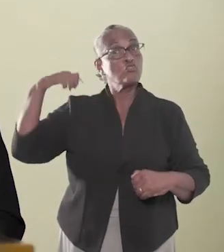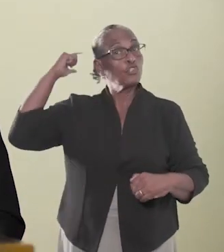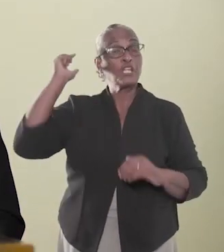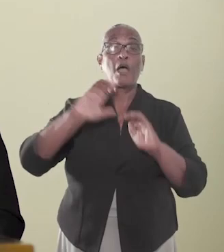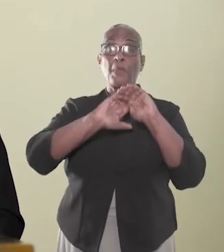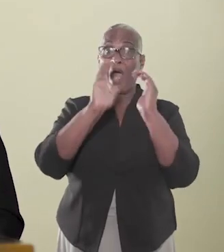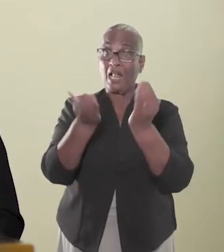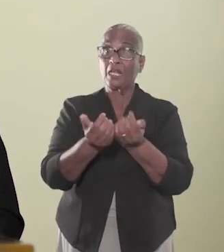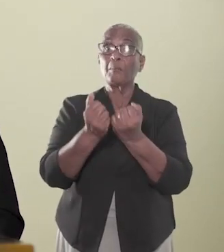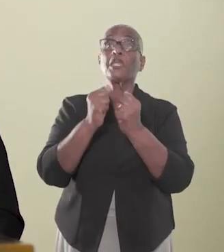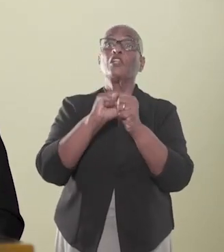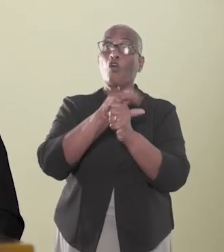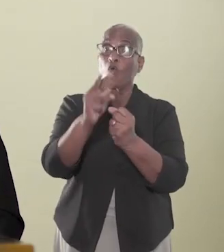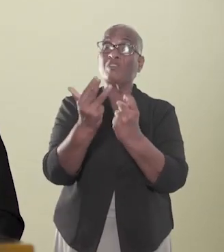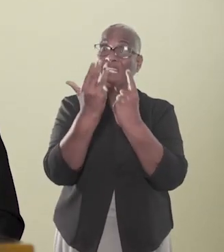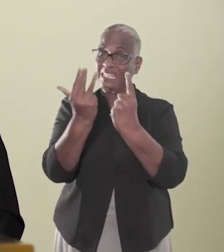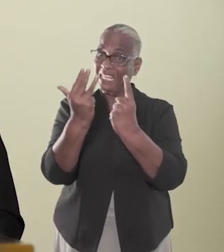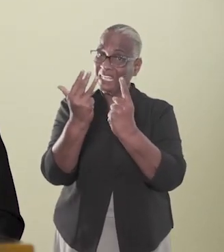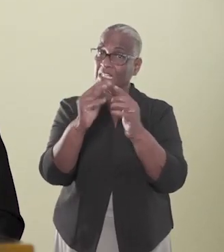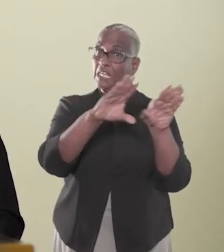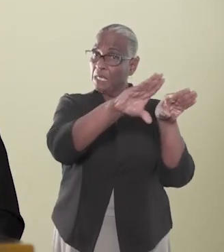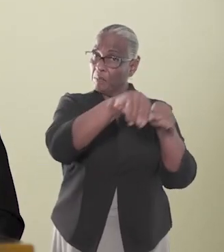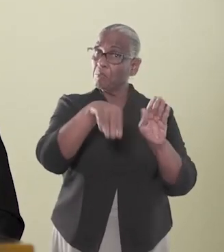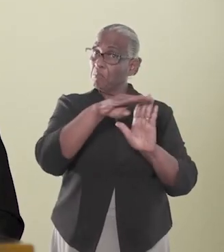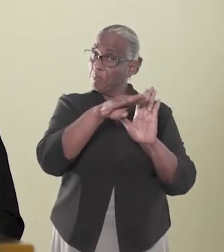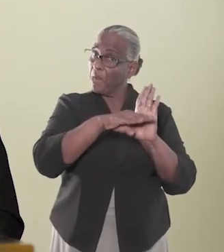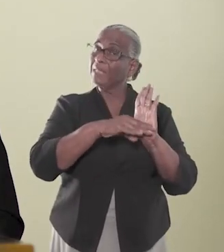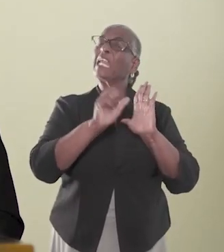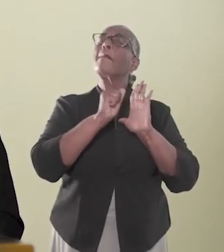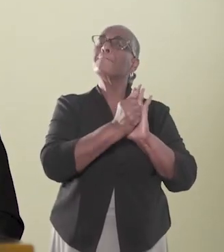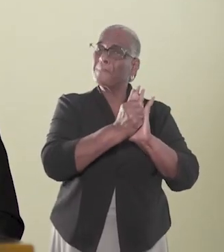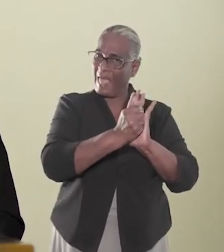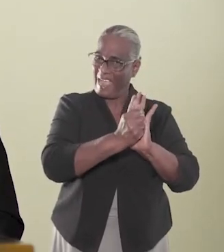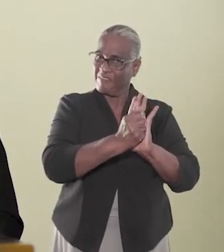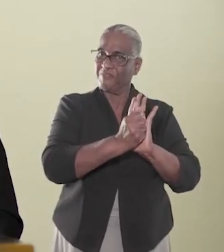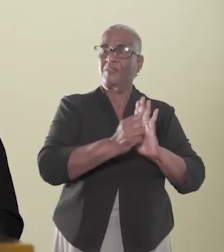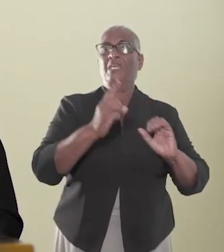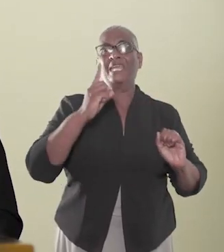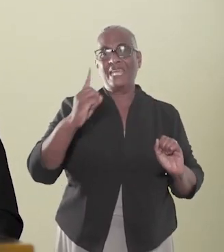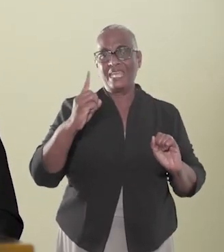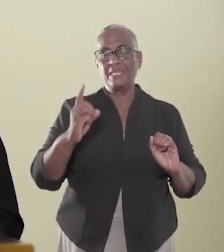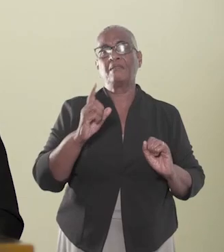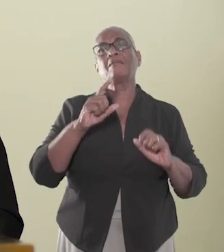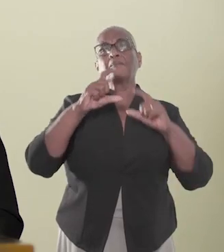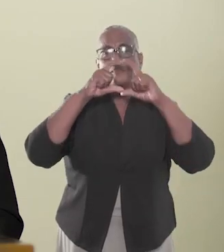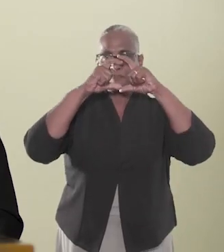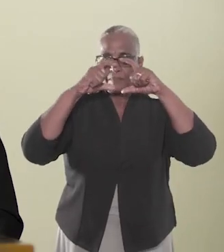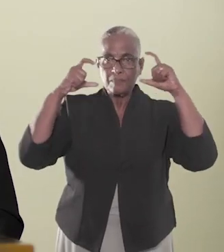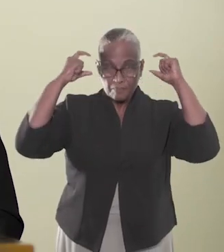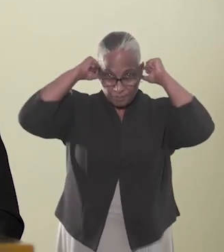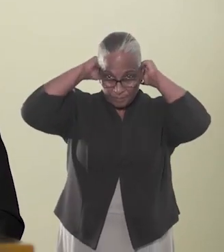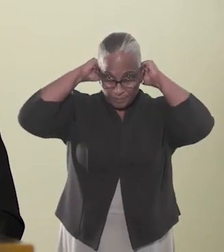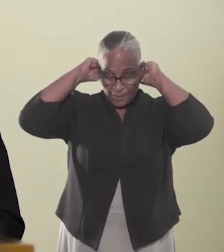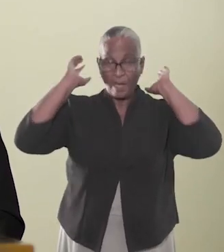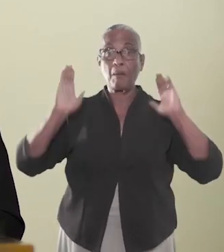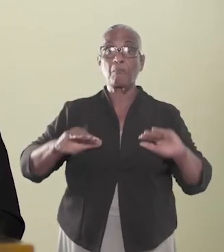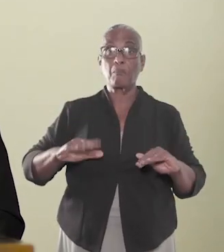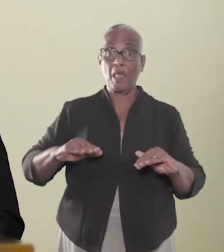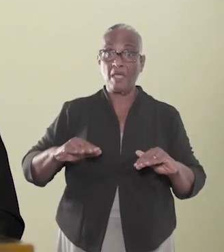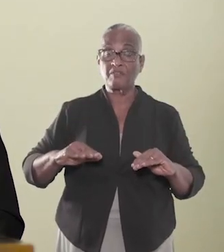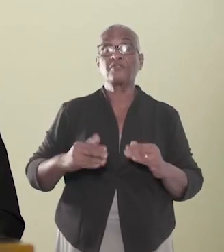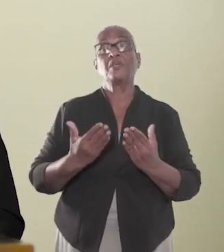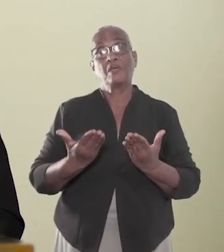Landgenoten, de algemene COVID-19-maatregelen blijven van kracht. 1. Draag uw mond- en